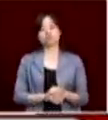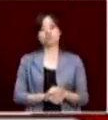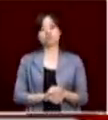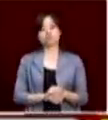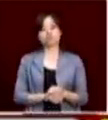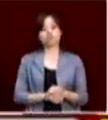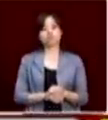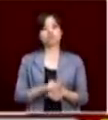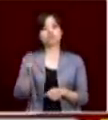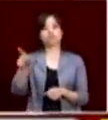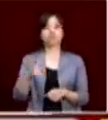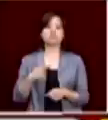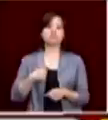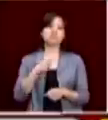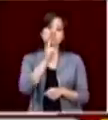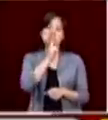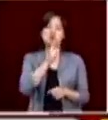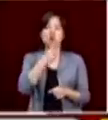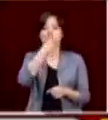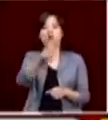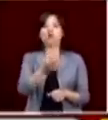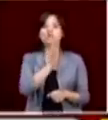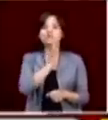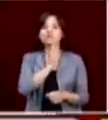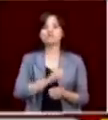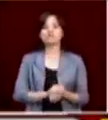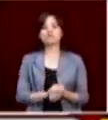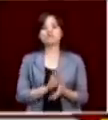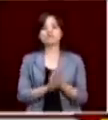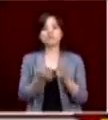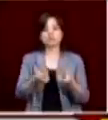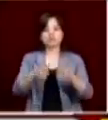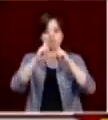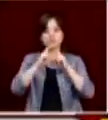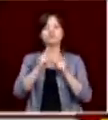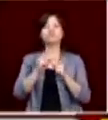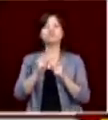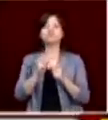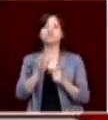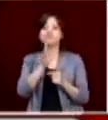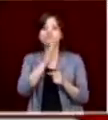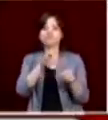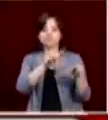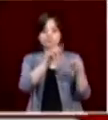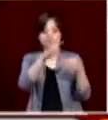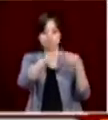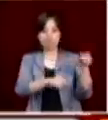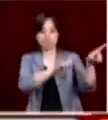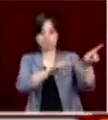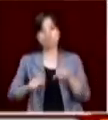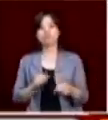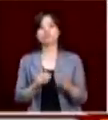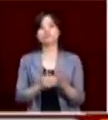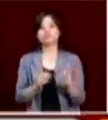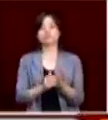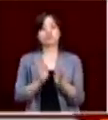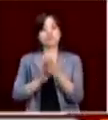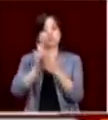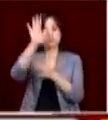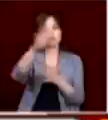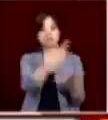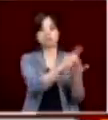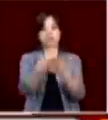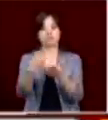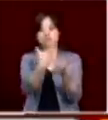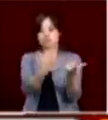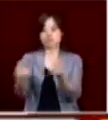啊，你这其实的，我讲虽然讲较长一说啦，吼、哦，啊，但是回答就是讲照。规矩来行，安尼以后到法度，